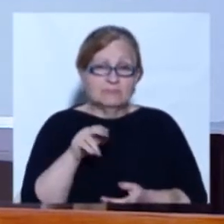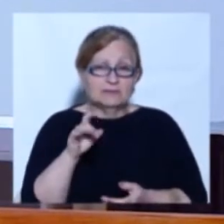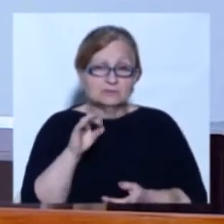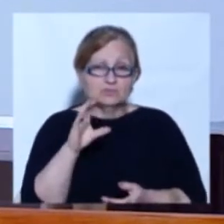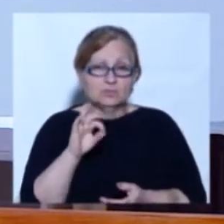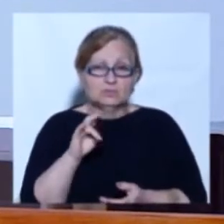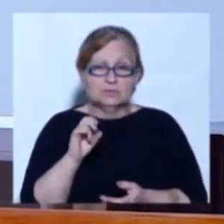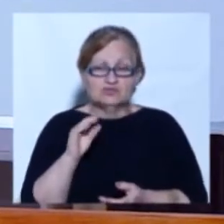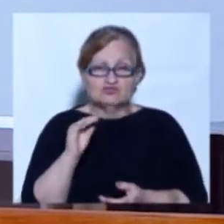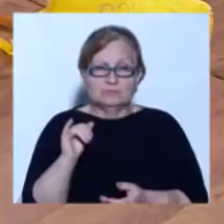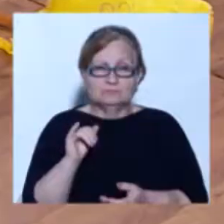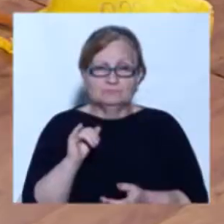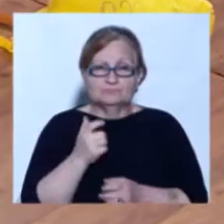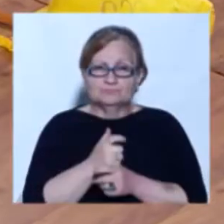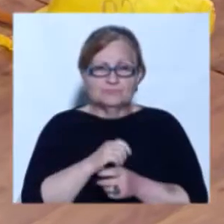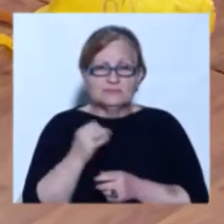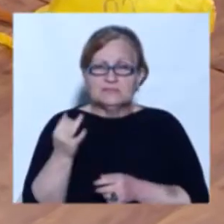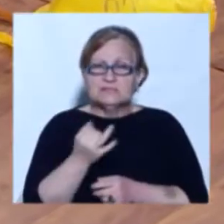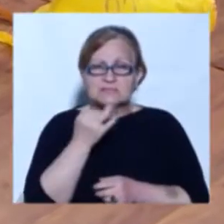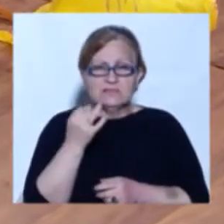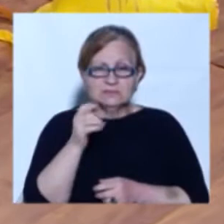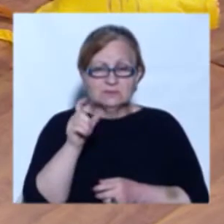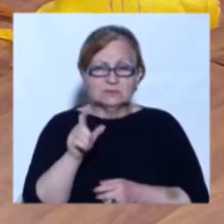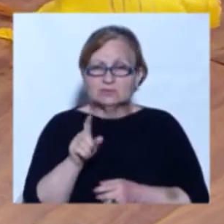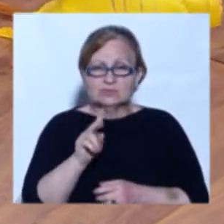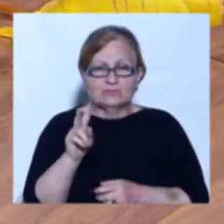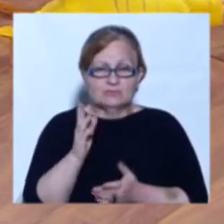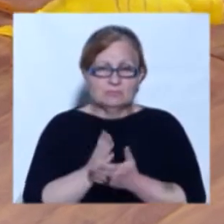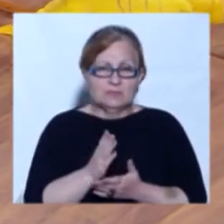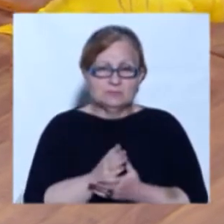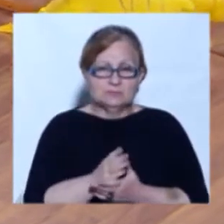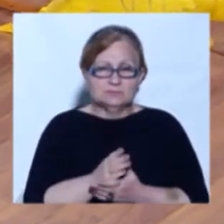ძალიან საინტერესო არსებაა. ახლა შემდეგი სიტყვა.